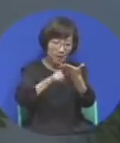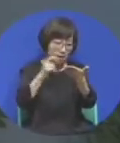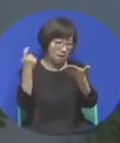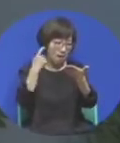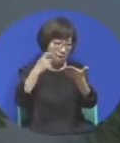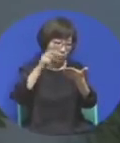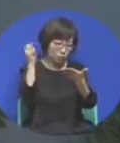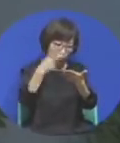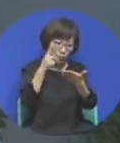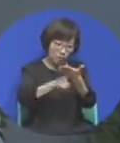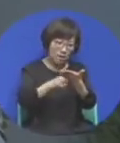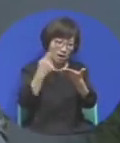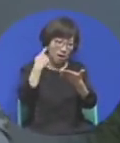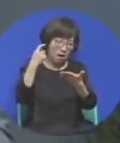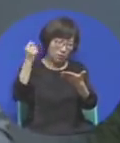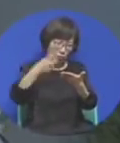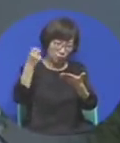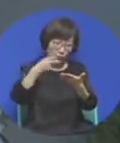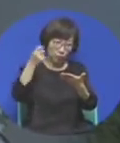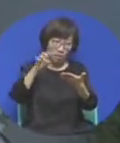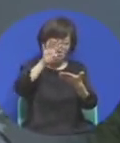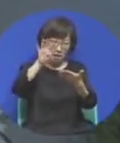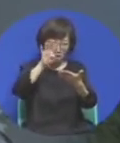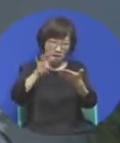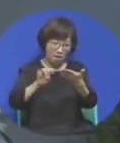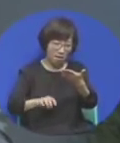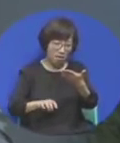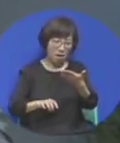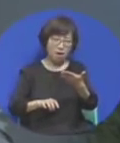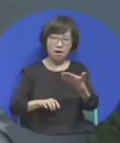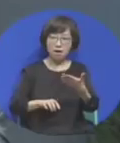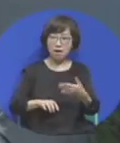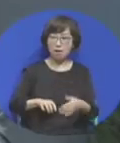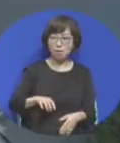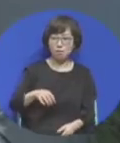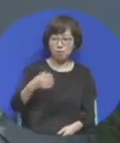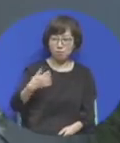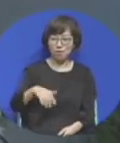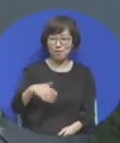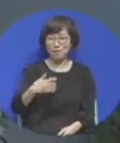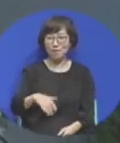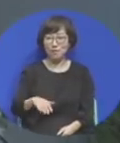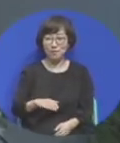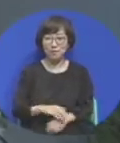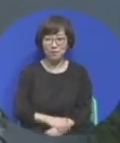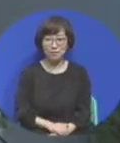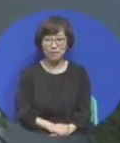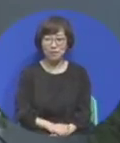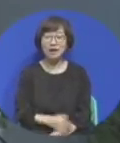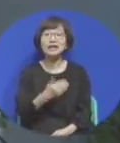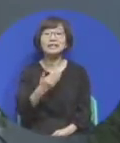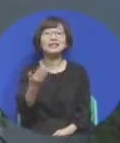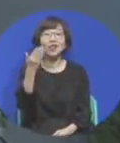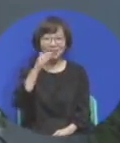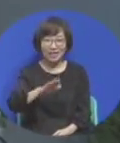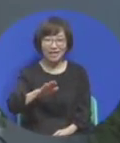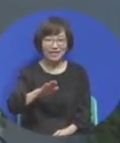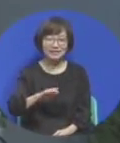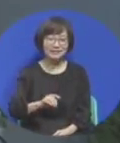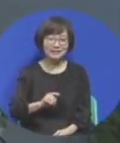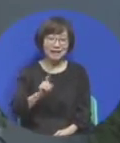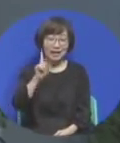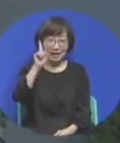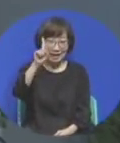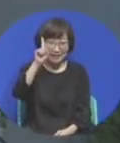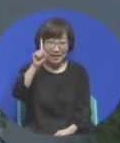that's the grace of God. How can you listen to this and receive grace? There are people who keep listening to it too. 그러나 한 군데 위로는 받았습니다. But there was one thing that